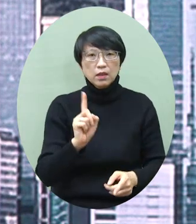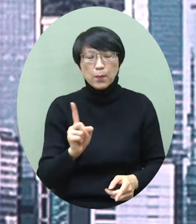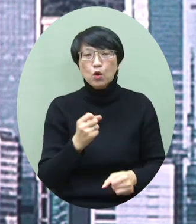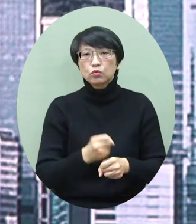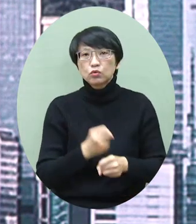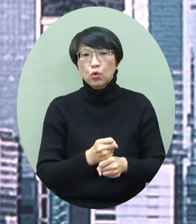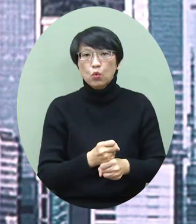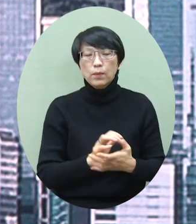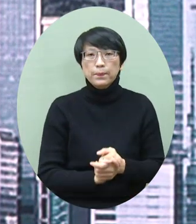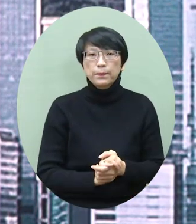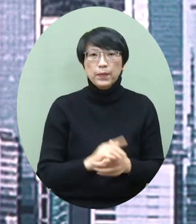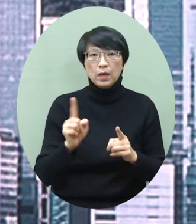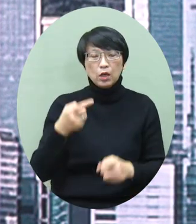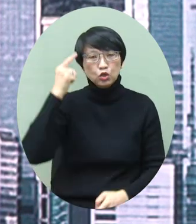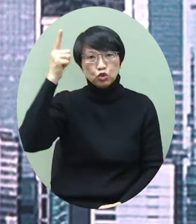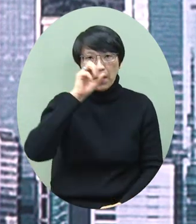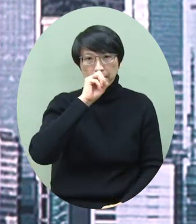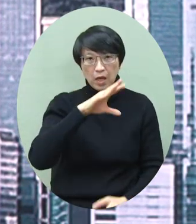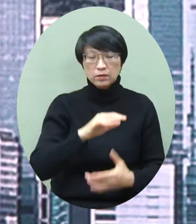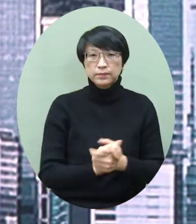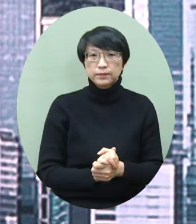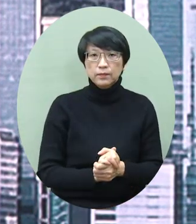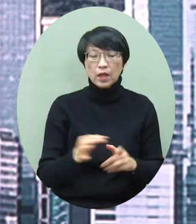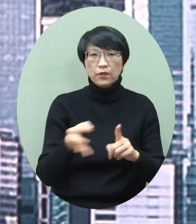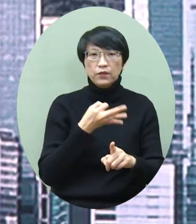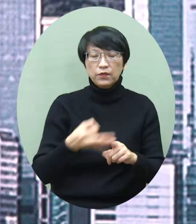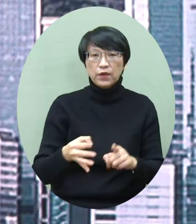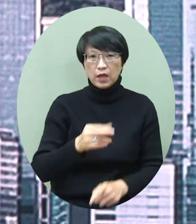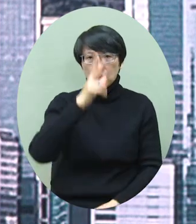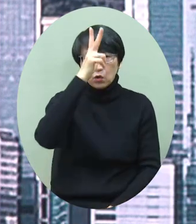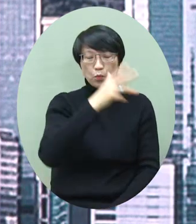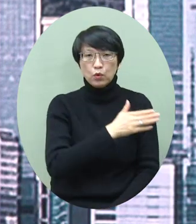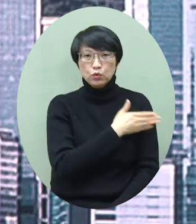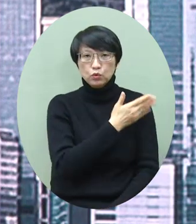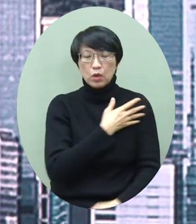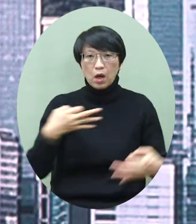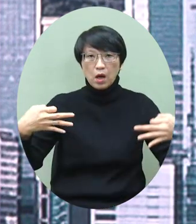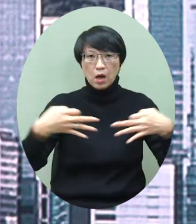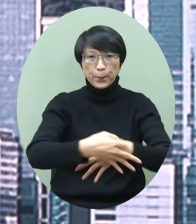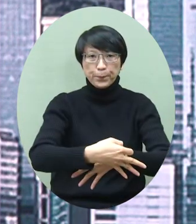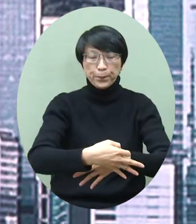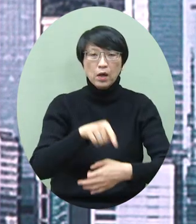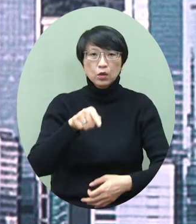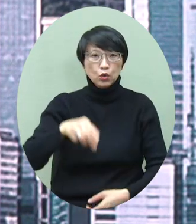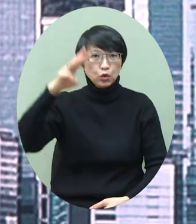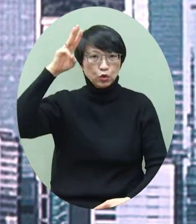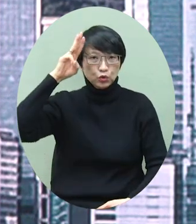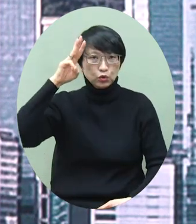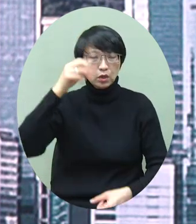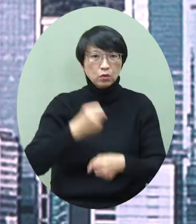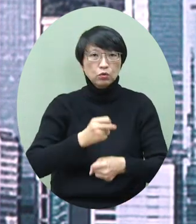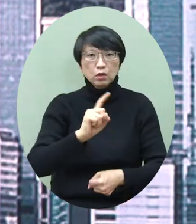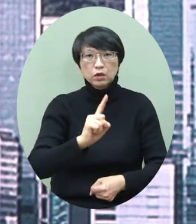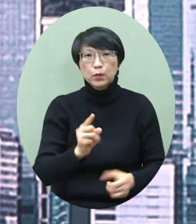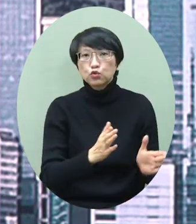作。另外就是想問翻即非公務員合約嗰啲嗰個工作係會即個宣誓工作係會點樣處理嘅